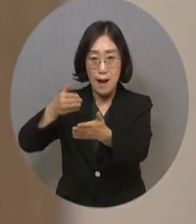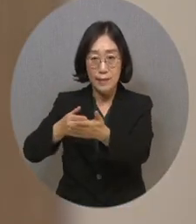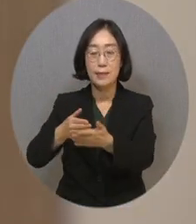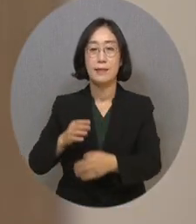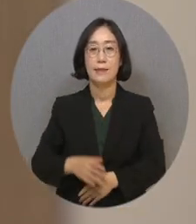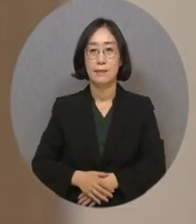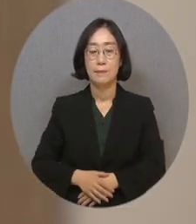11월까지